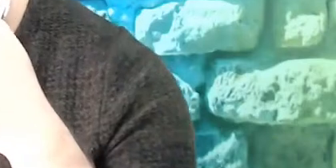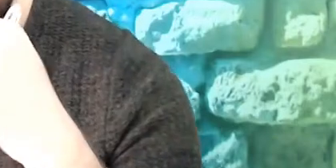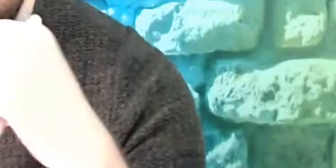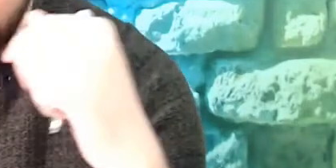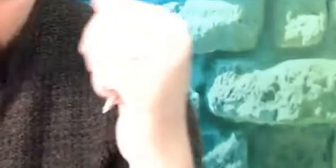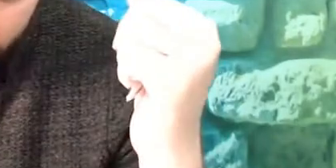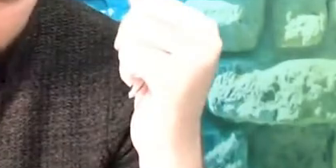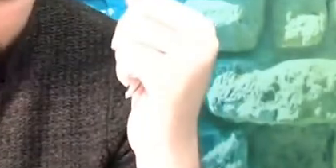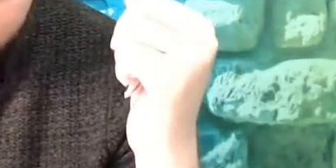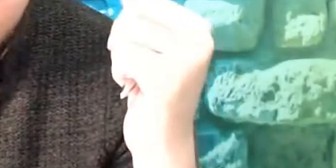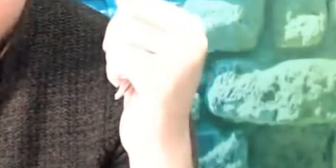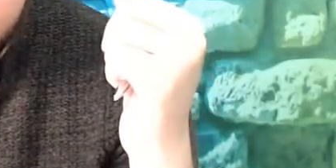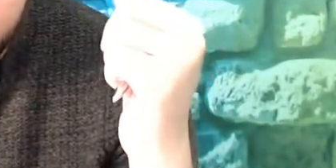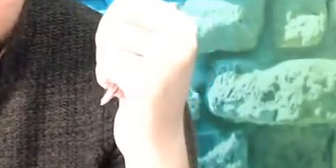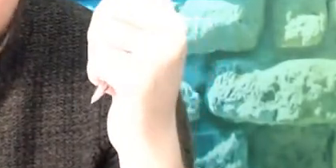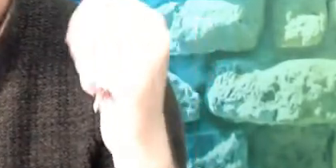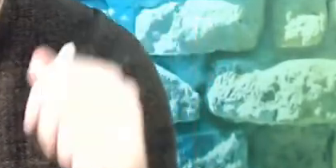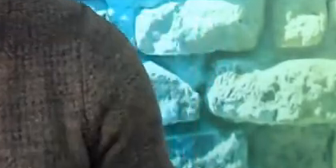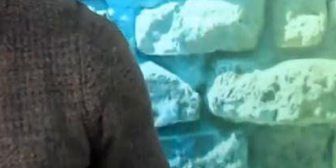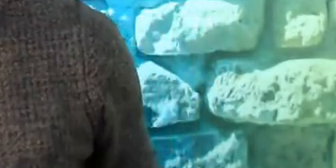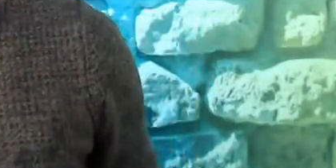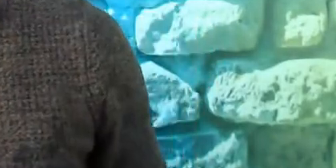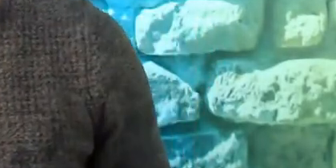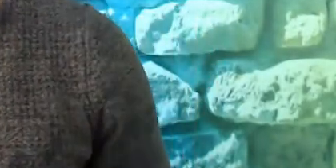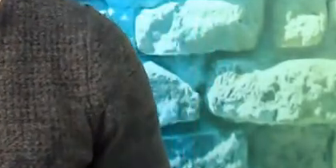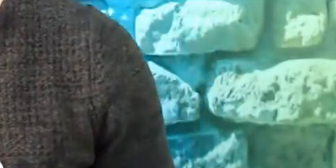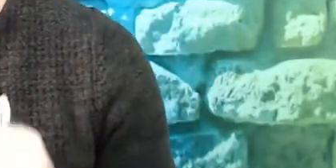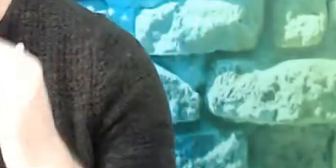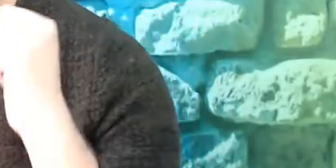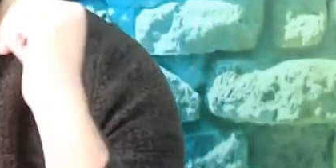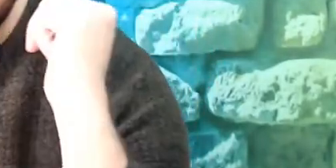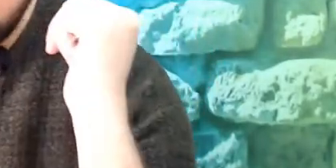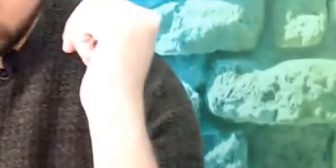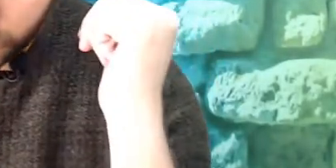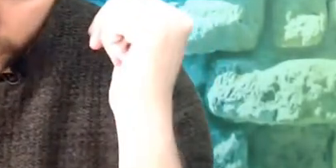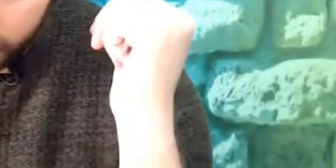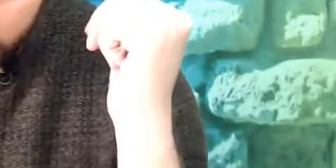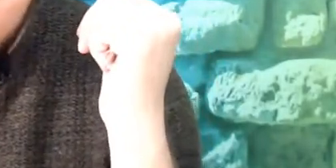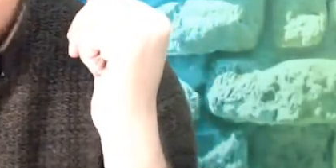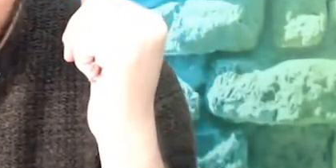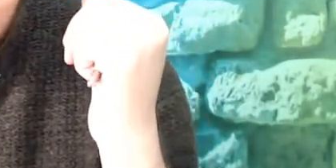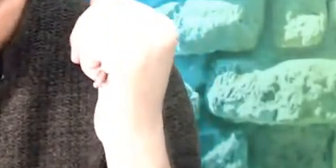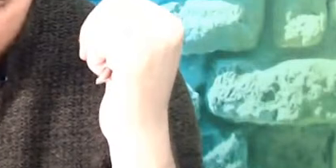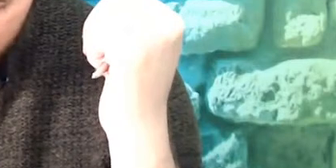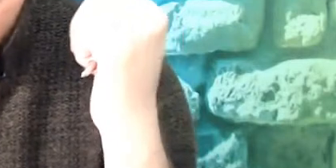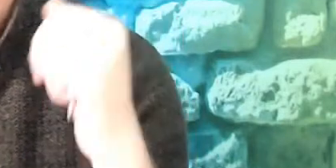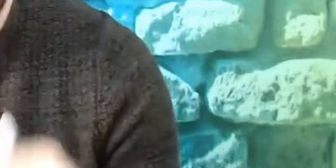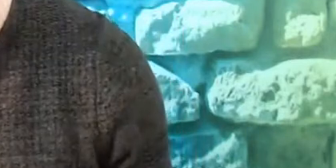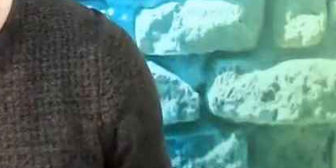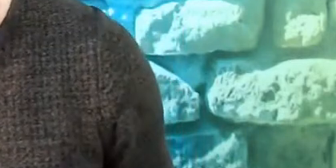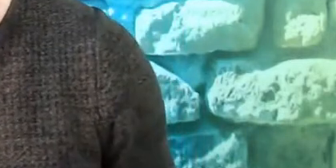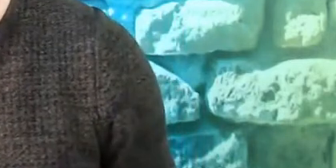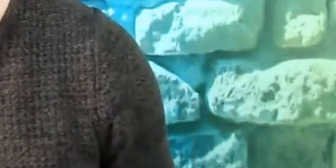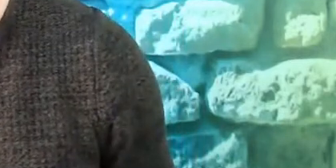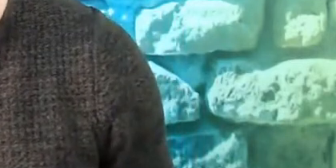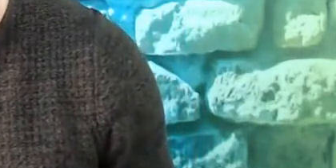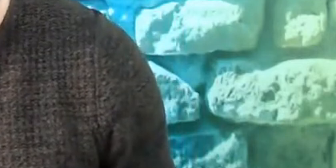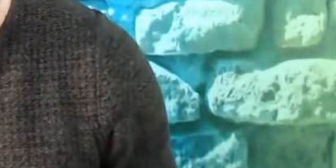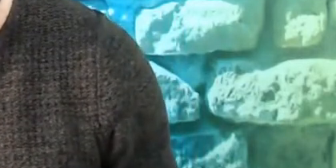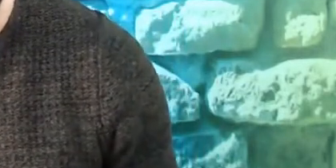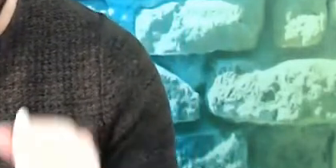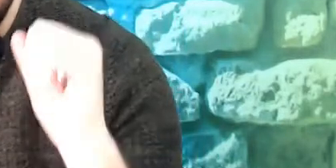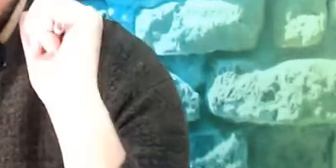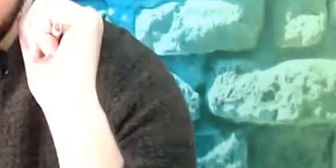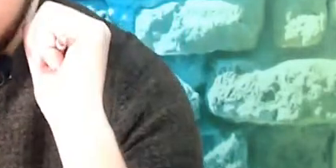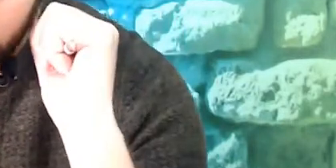başlamaz hemen meclise bağlanacağız. Tabii ki... Evet, yavaş yavaş başlıyor. HDP grup toplantısı başlıyor. Bizler